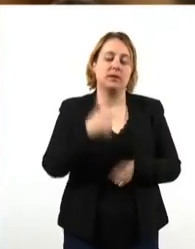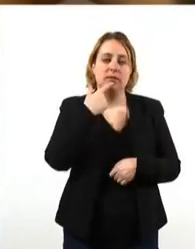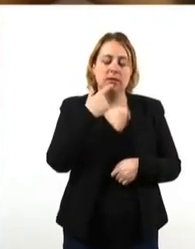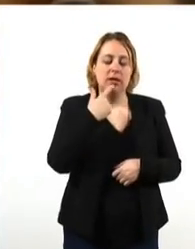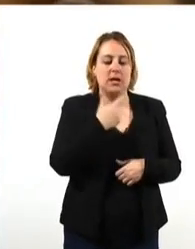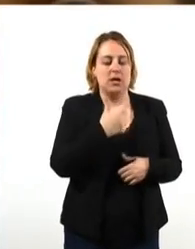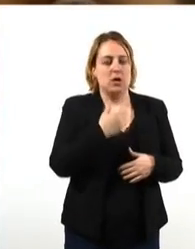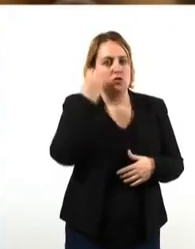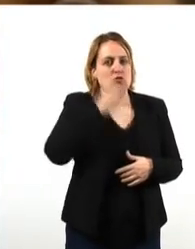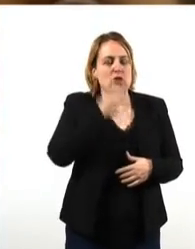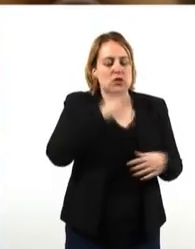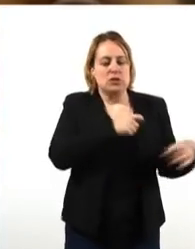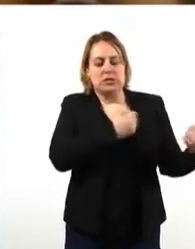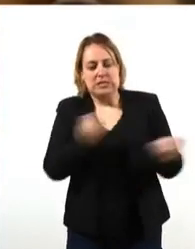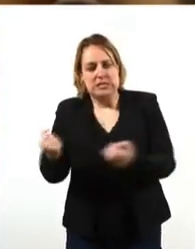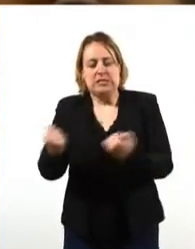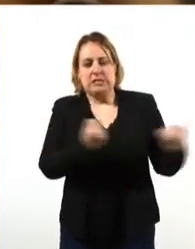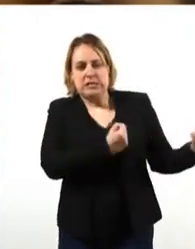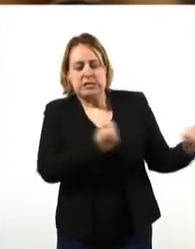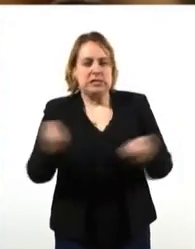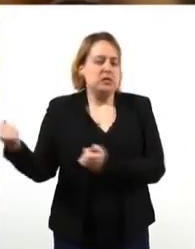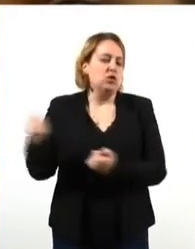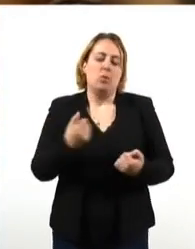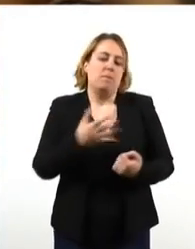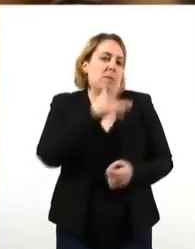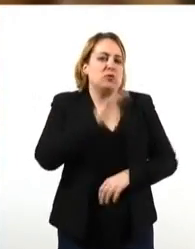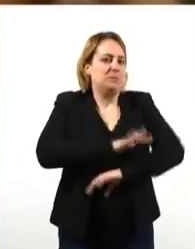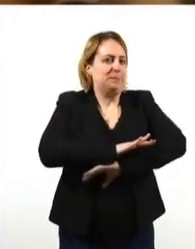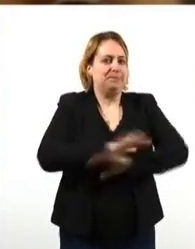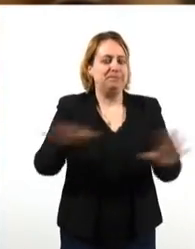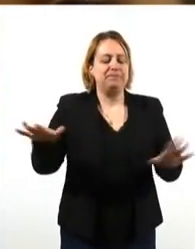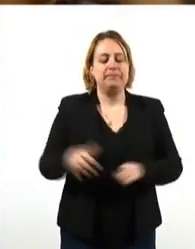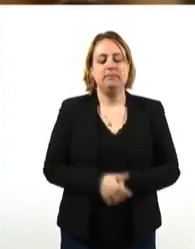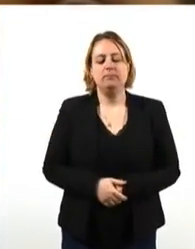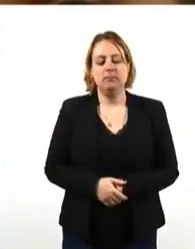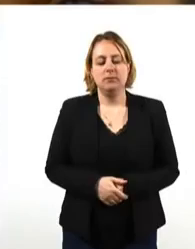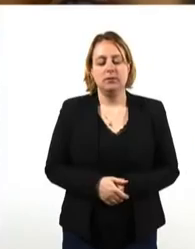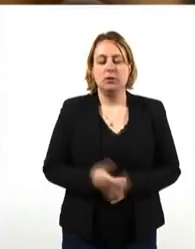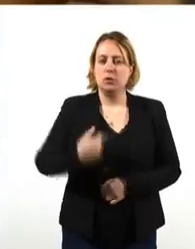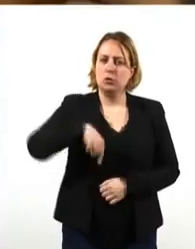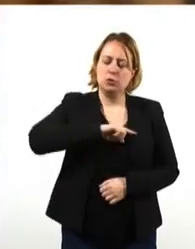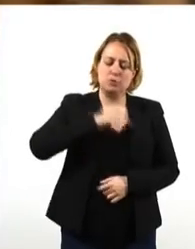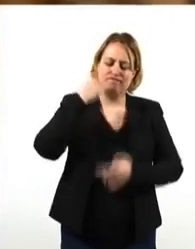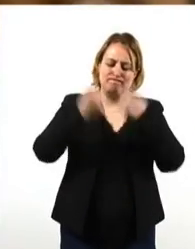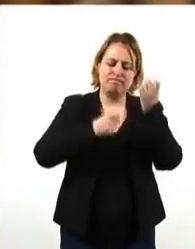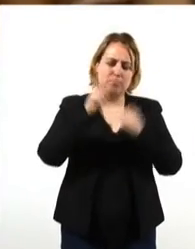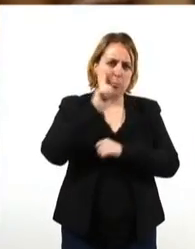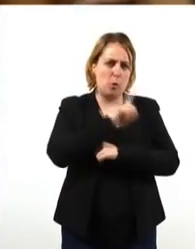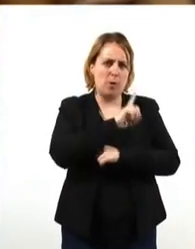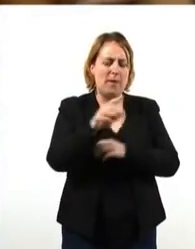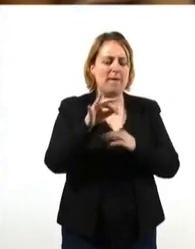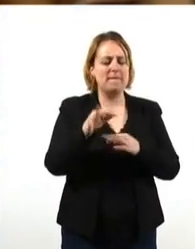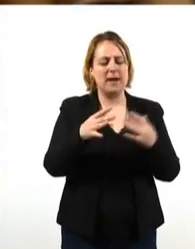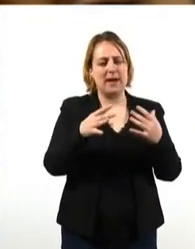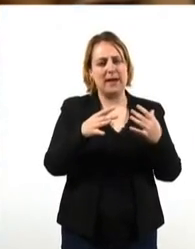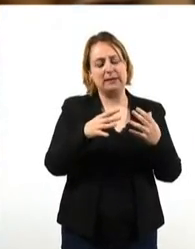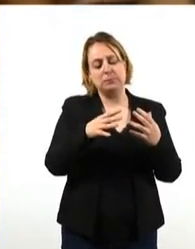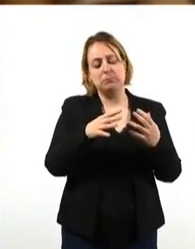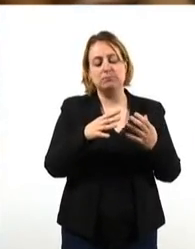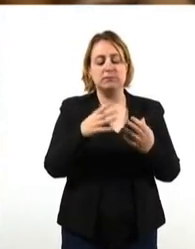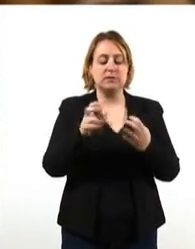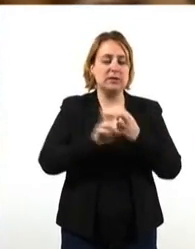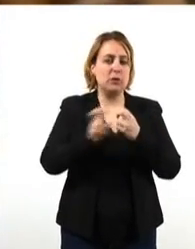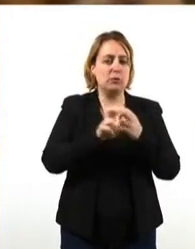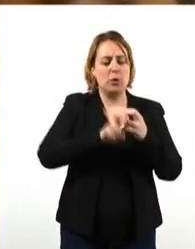impossible les trajets. Du coup, nous, on avait pensé à des navettes, parce qu'en fait, du coup, les bus peuvent